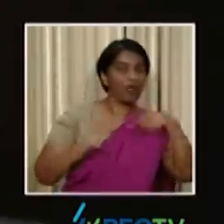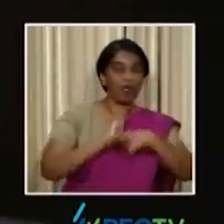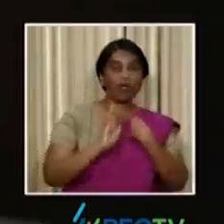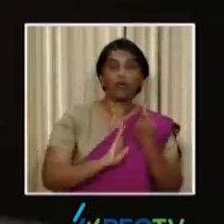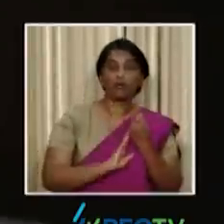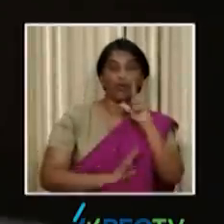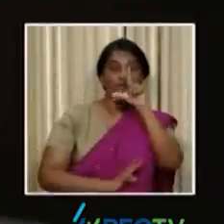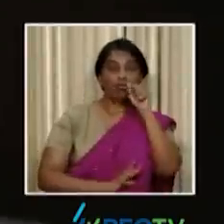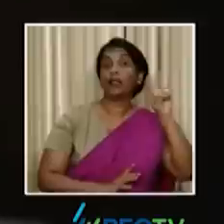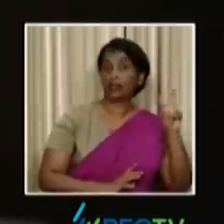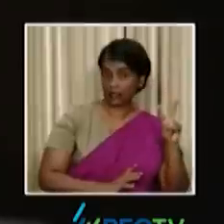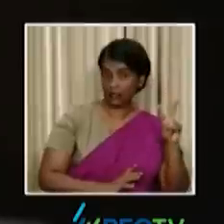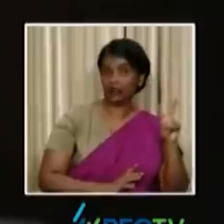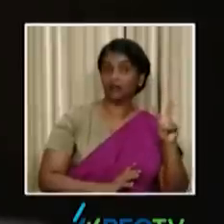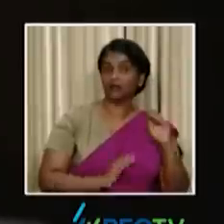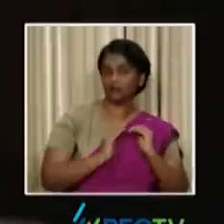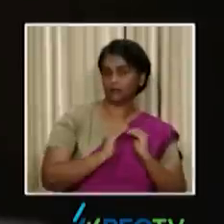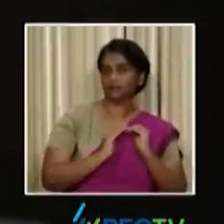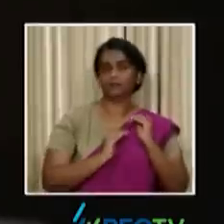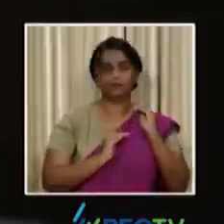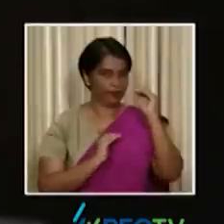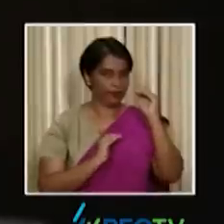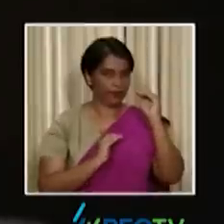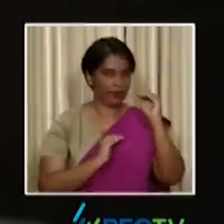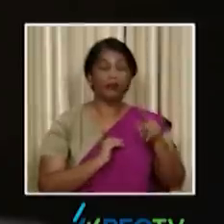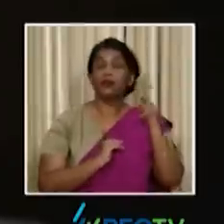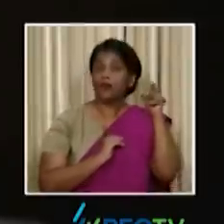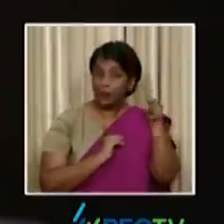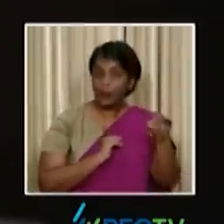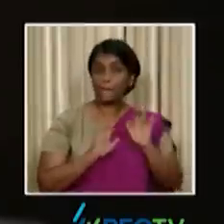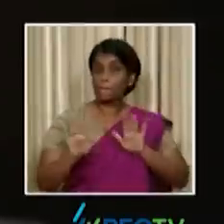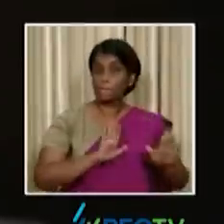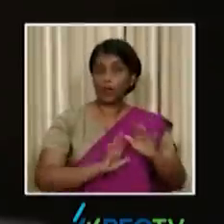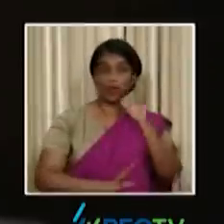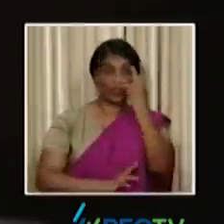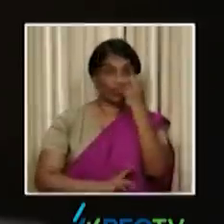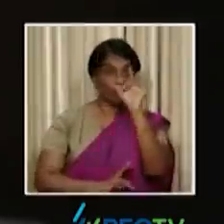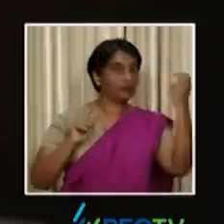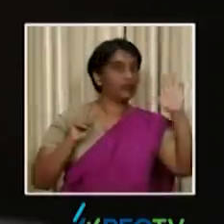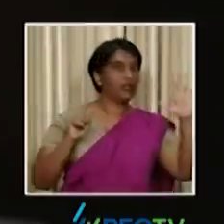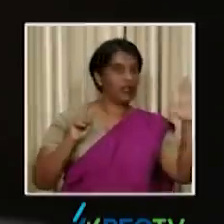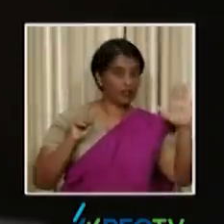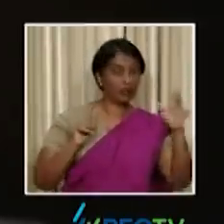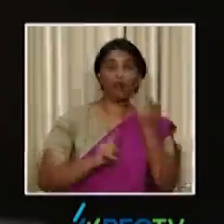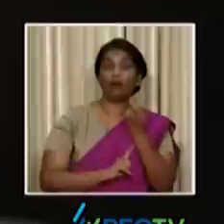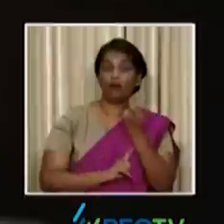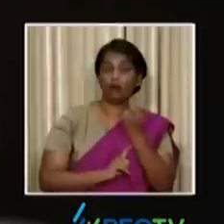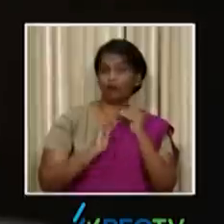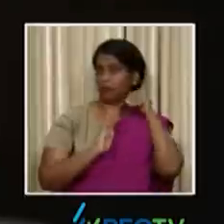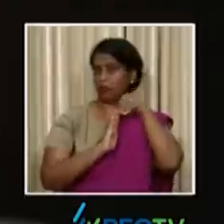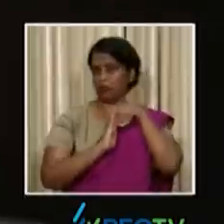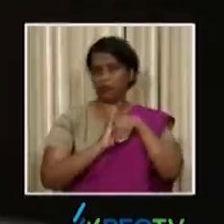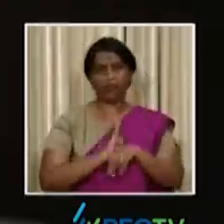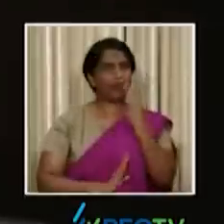ආර්ථිකය 7.2%කට වර්ධනය වුණා සාමාන්‍යයක් හැටියට. මේගොල්ලෝ පාලනය කරා 2015 ඉඳලා 19 වෙනකම් ආර්ථික වේගය කඩා